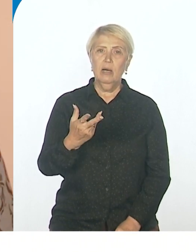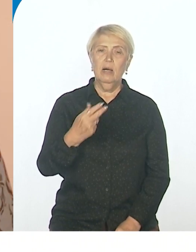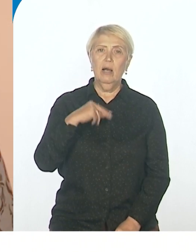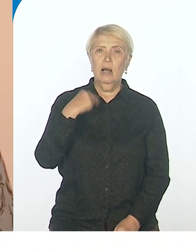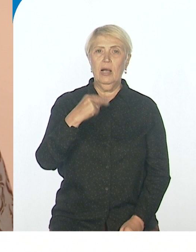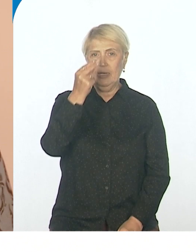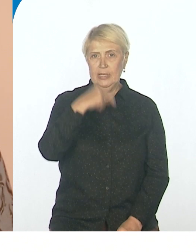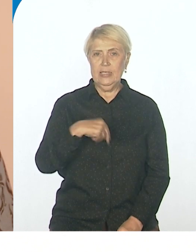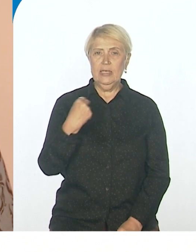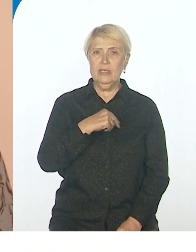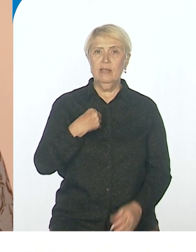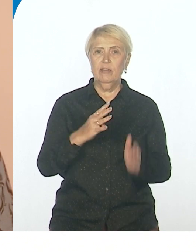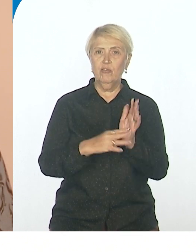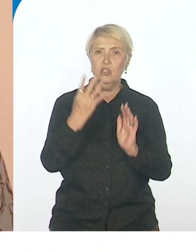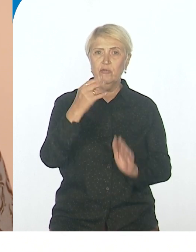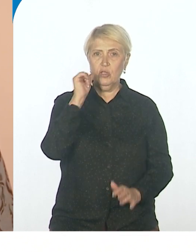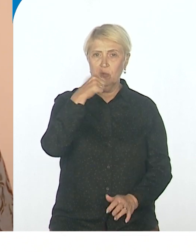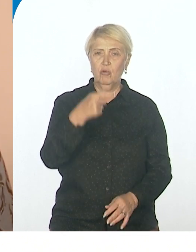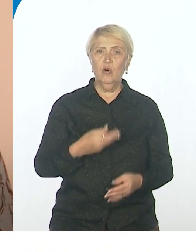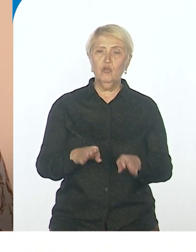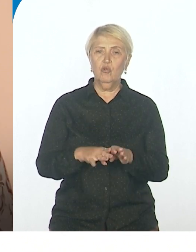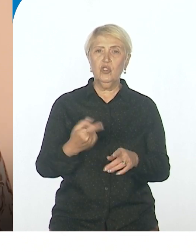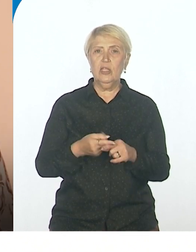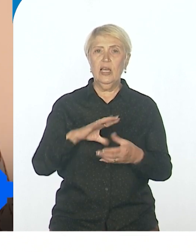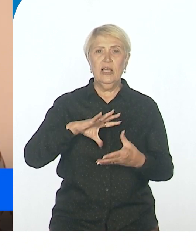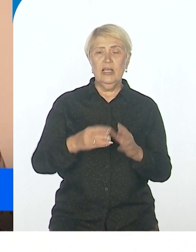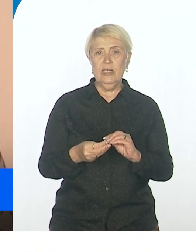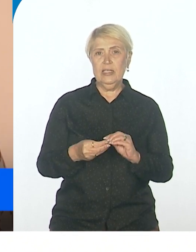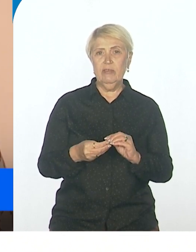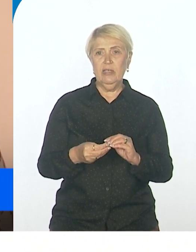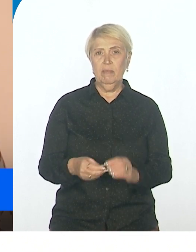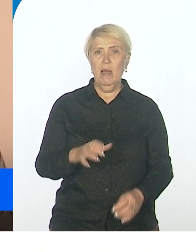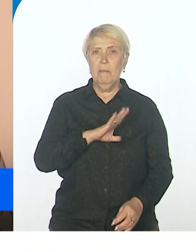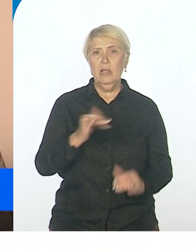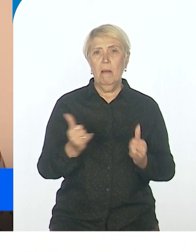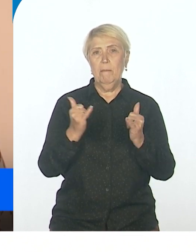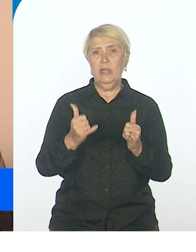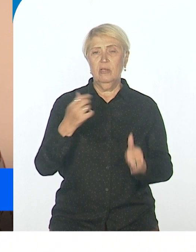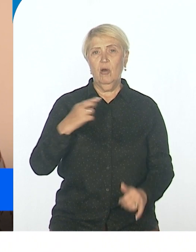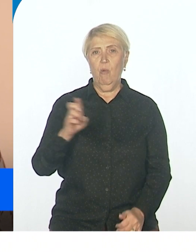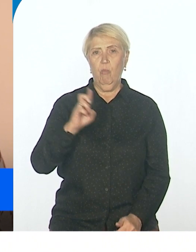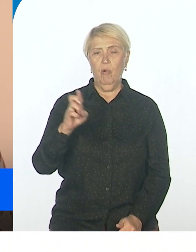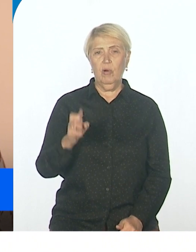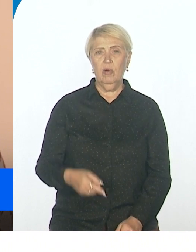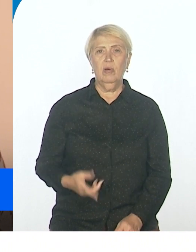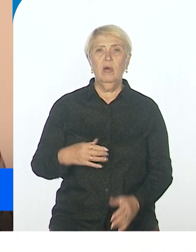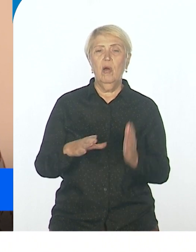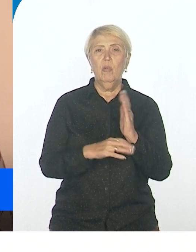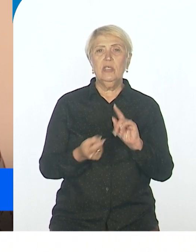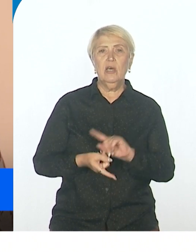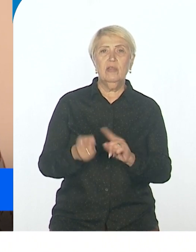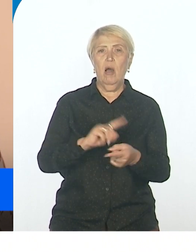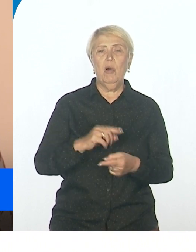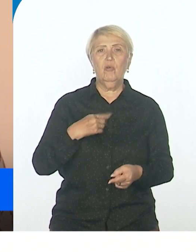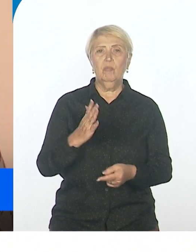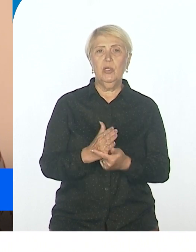1994 году, это тоже крещение меня совсем не приблизило к Богу. Я бы сказал, даже наоборот. После этого был